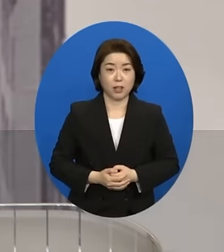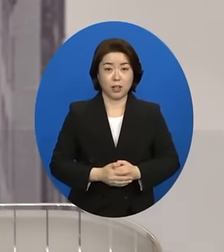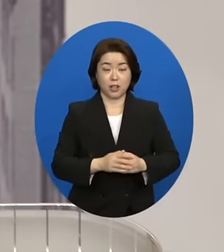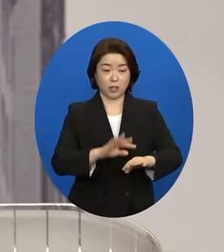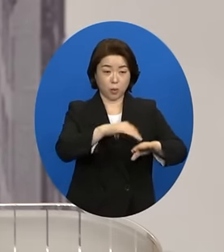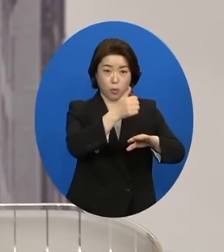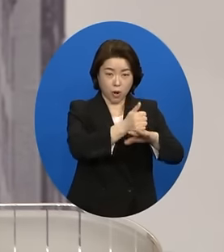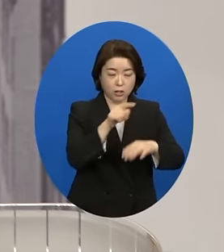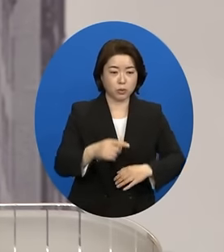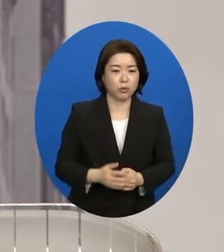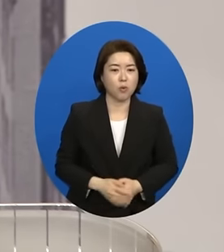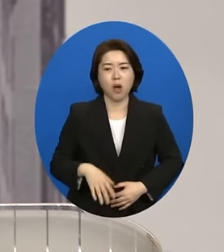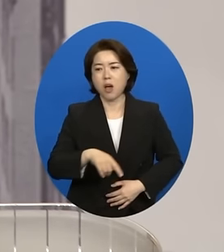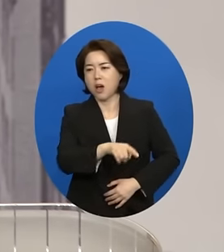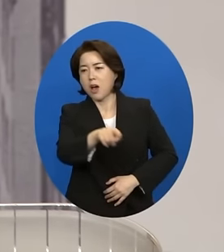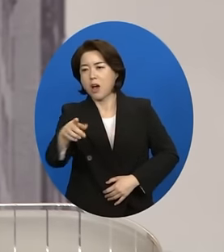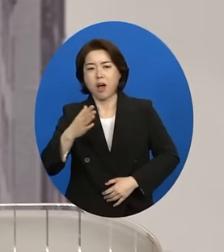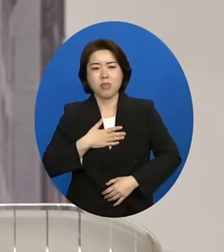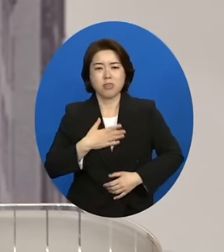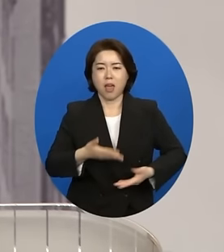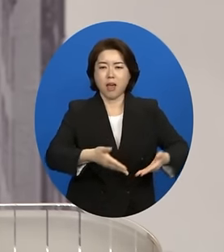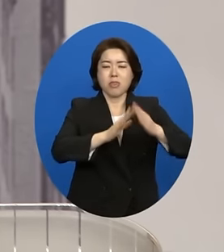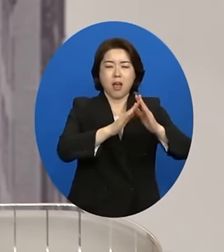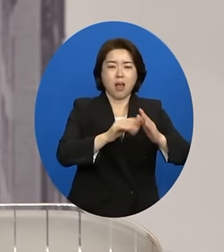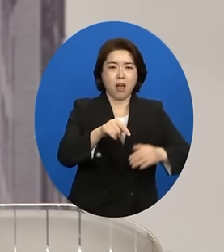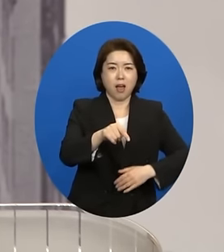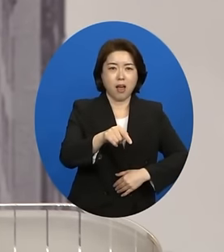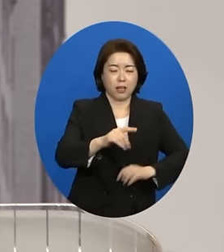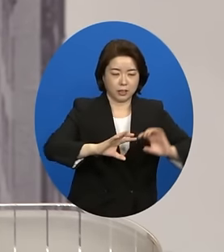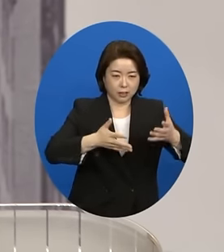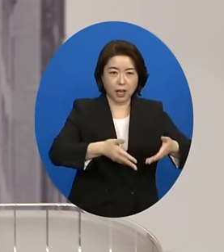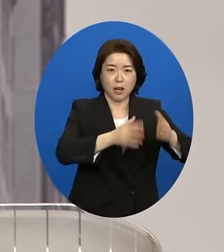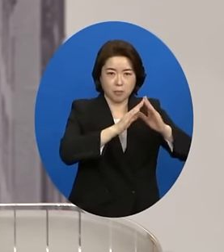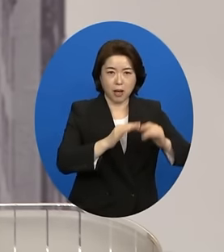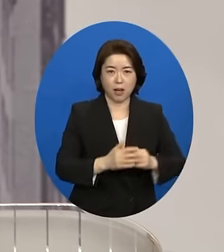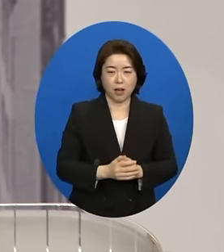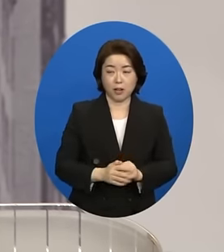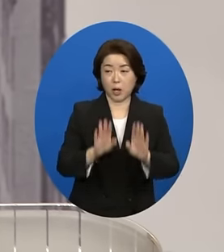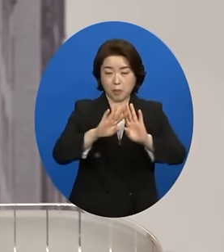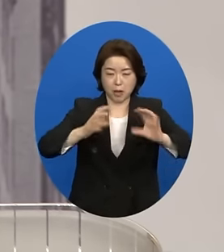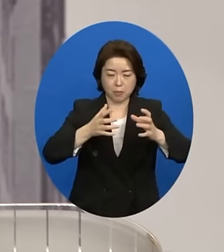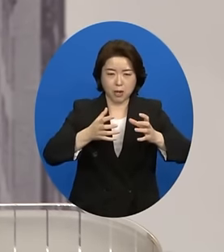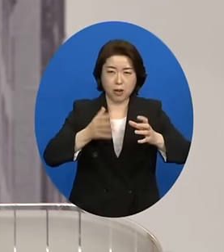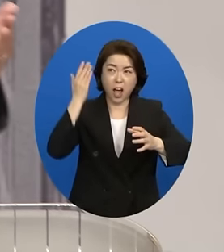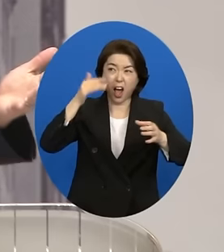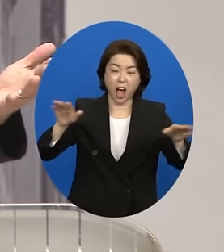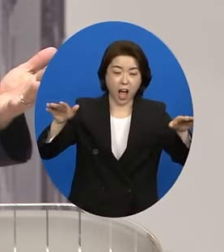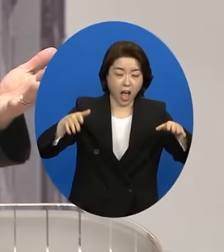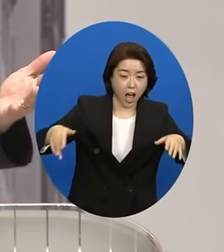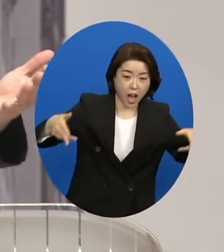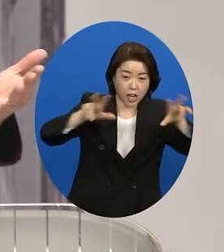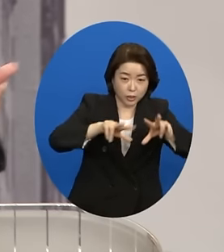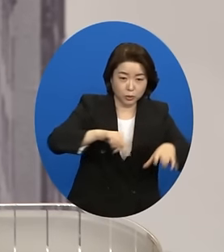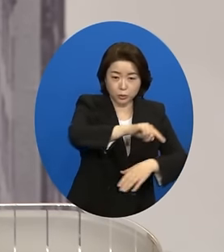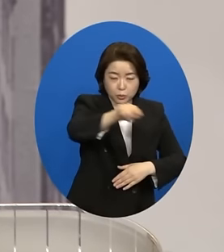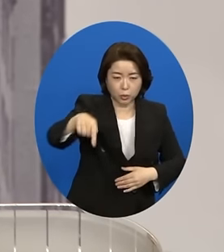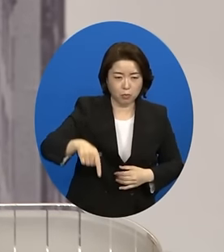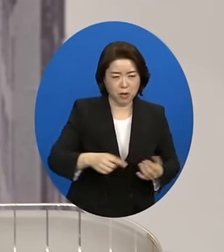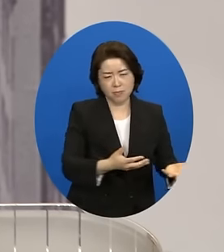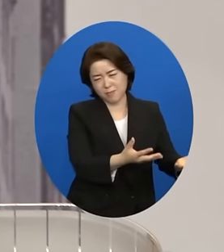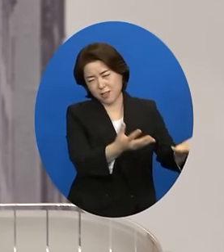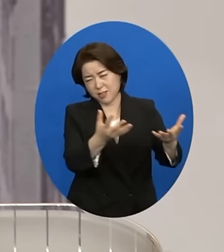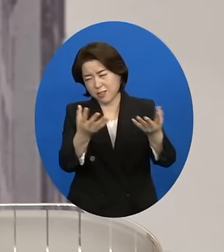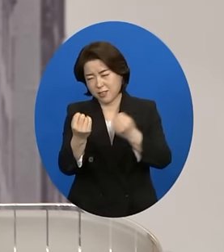뭐 대단한 사람이죠. 제국을 건설했고 바벨론의 공중정원, 뭐 말할 것도 없이 많은 것들을 세운